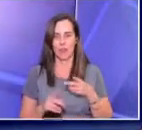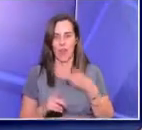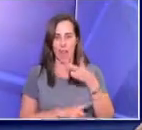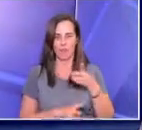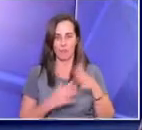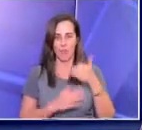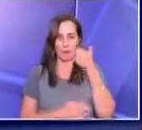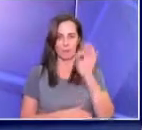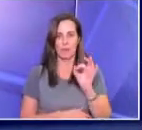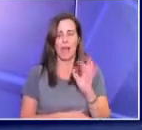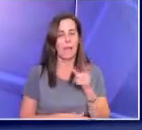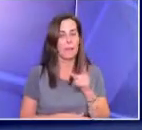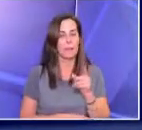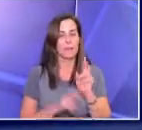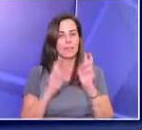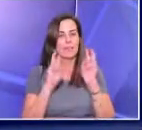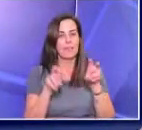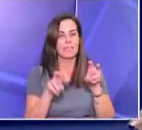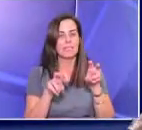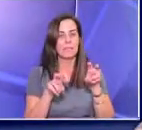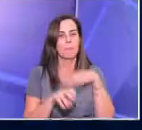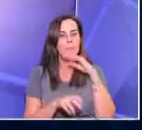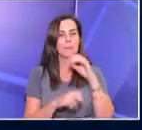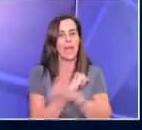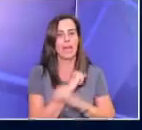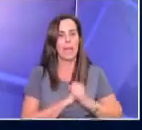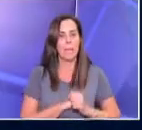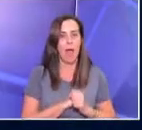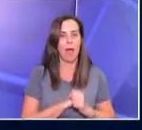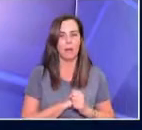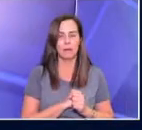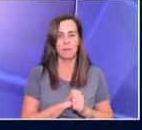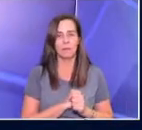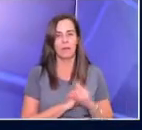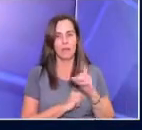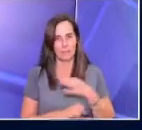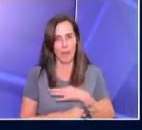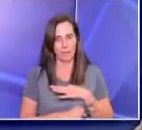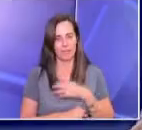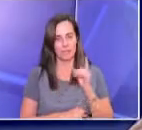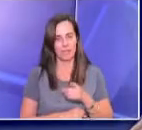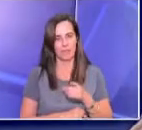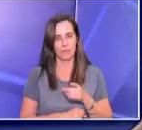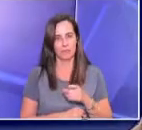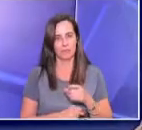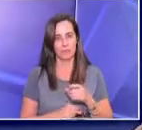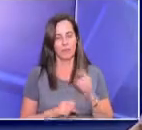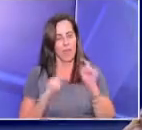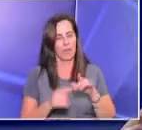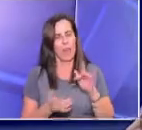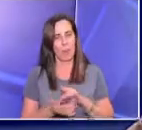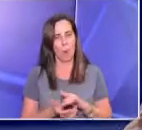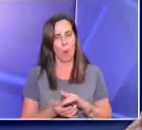בסדר, זה אפשרי. כמה מהם נכנסים והתעודות בגרות שלהם מספיקות לאקדמיה? Okay. זה לא. אז בעיניי צריך לפתוח את המקום הזה